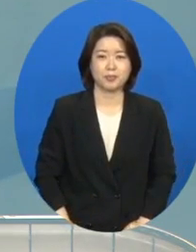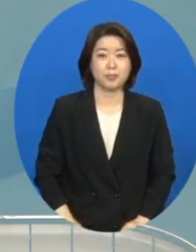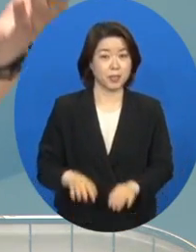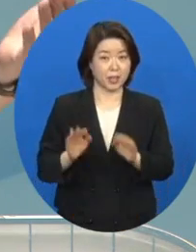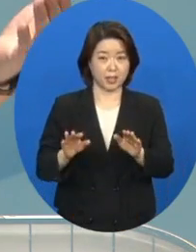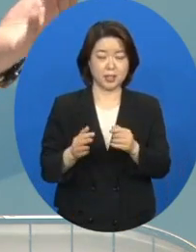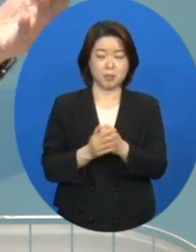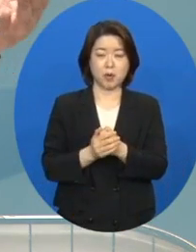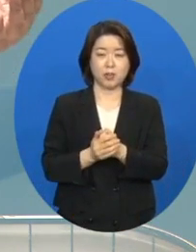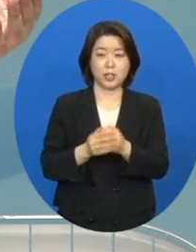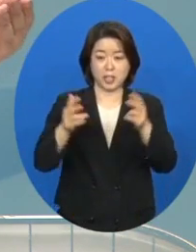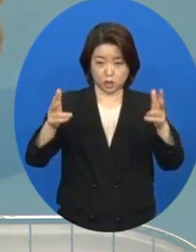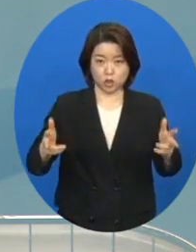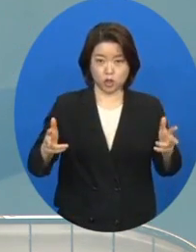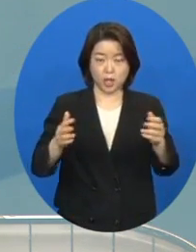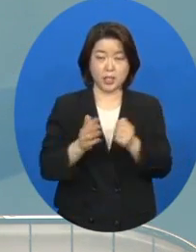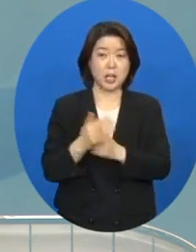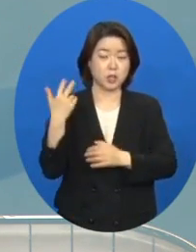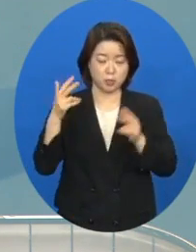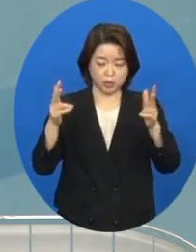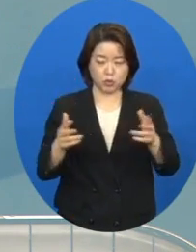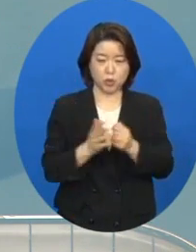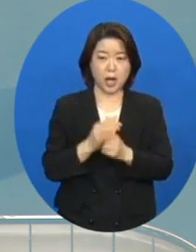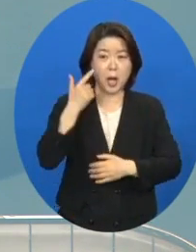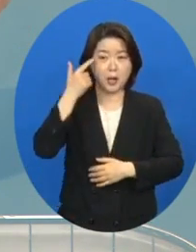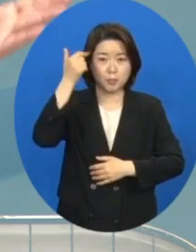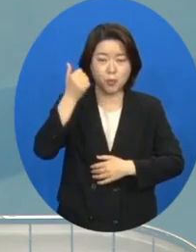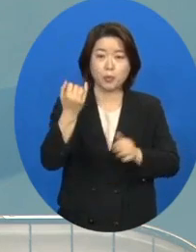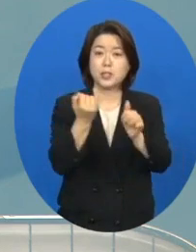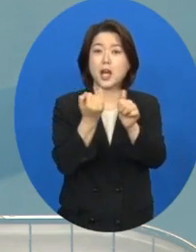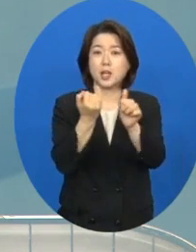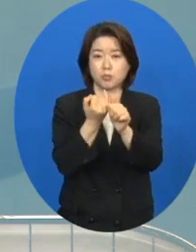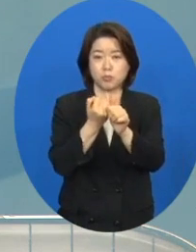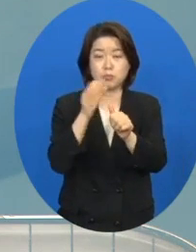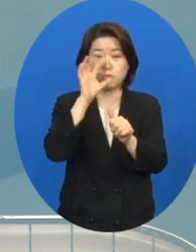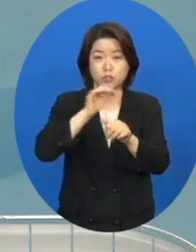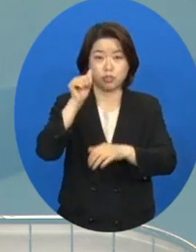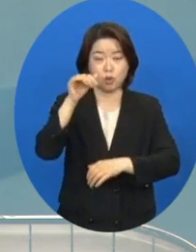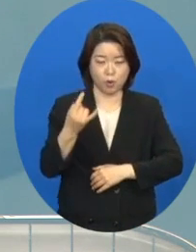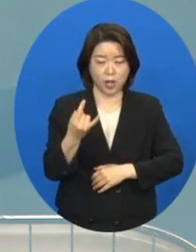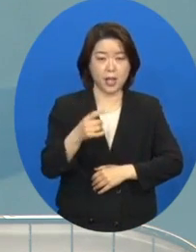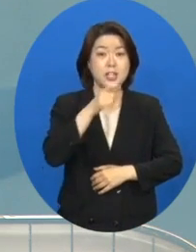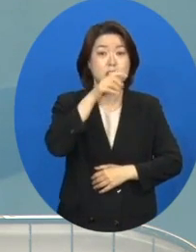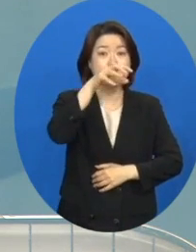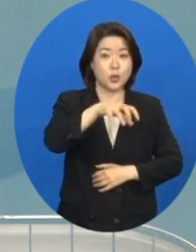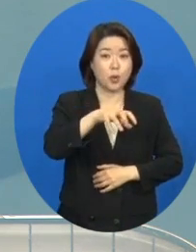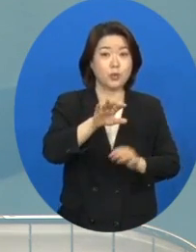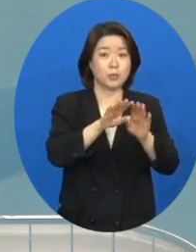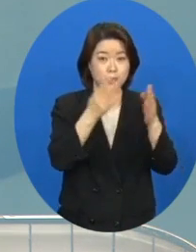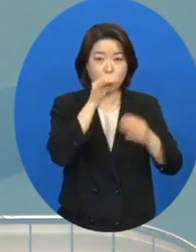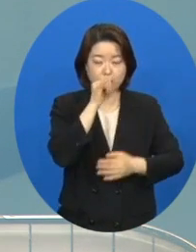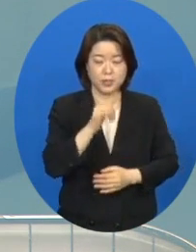이번 주간에, 지난 주간에 우리 목사 부부 수련회를 여수에서 했습니다.